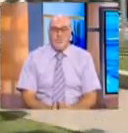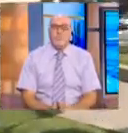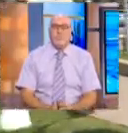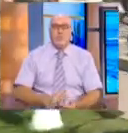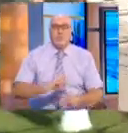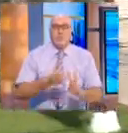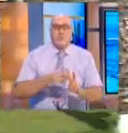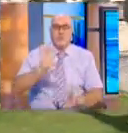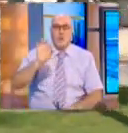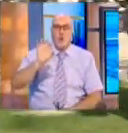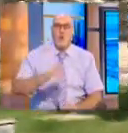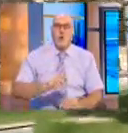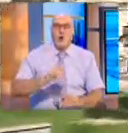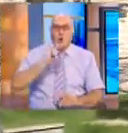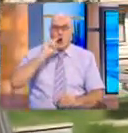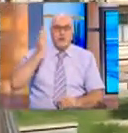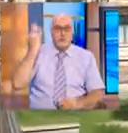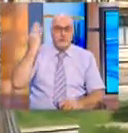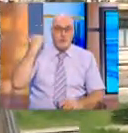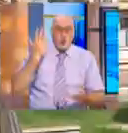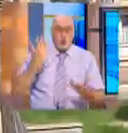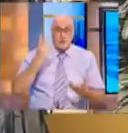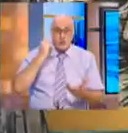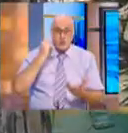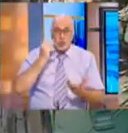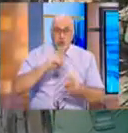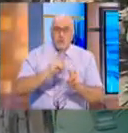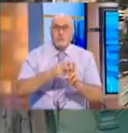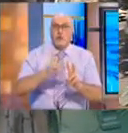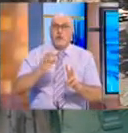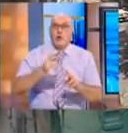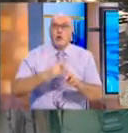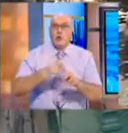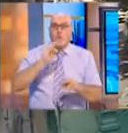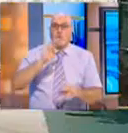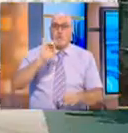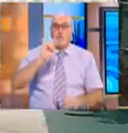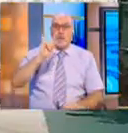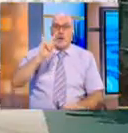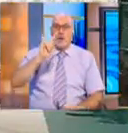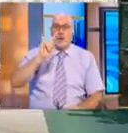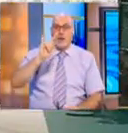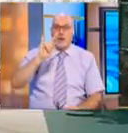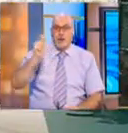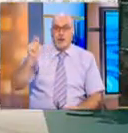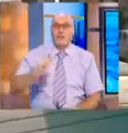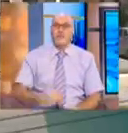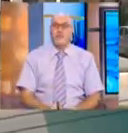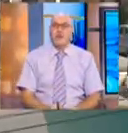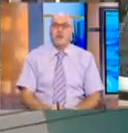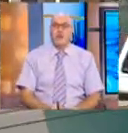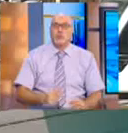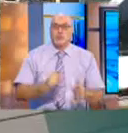وهران المدينة التاريخية الأسطورية والتي اشتهرت باسم الباهية، مدينة سيد الهواري